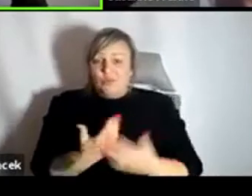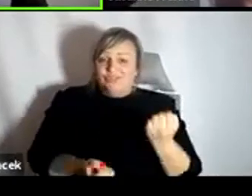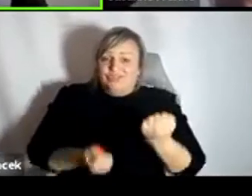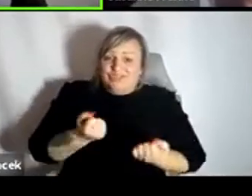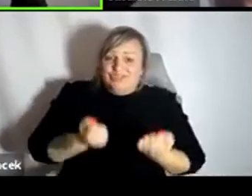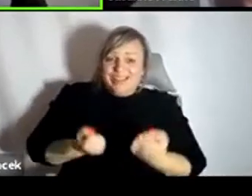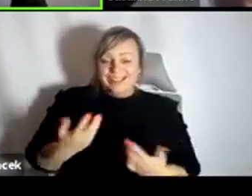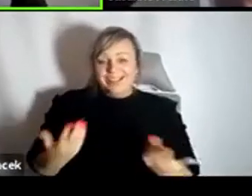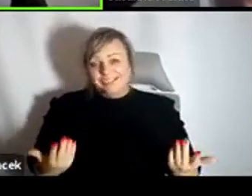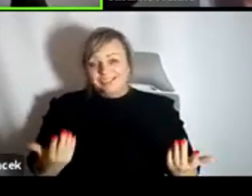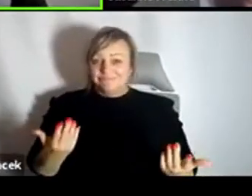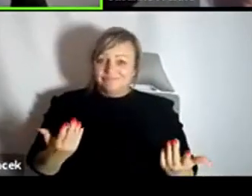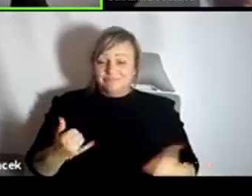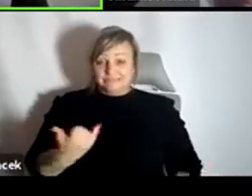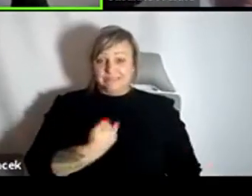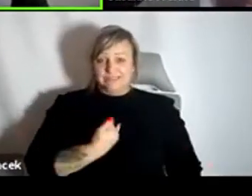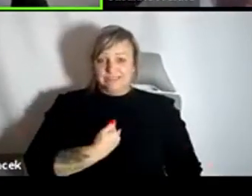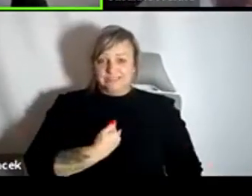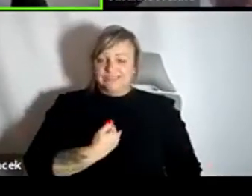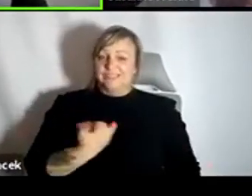einer emotionalen Identifikation.